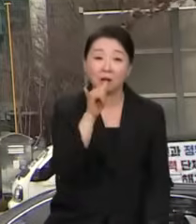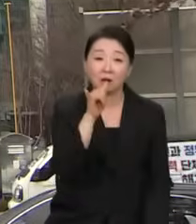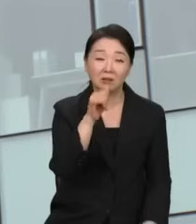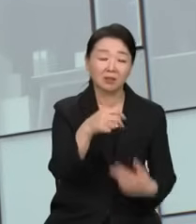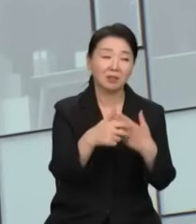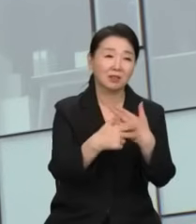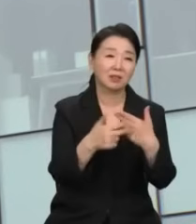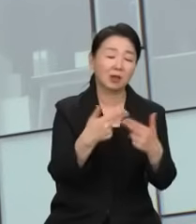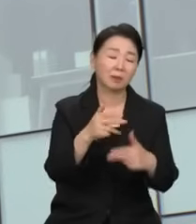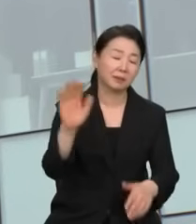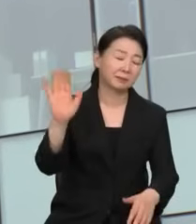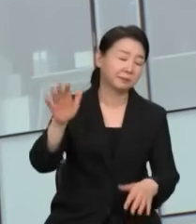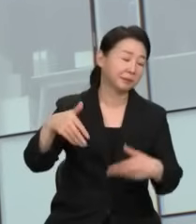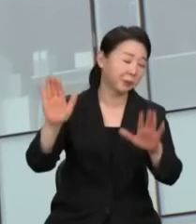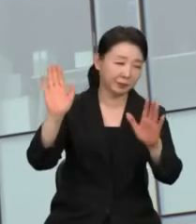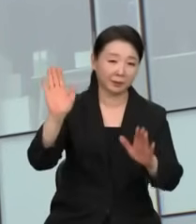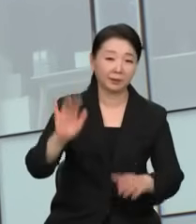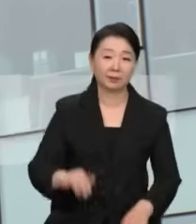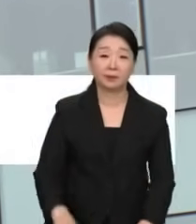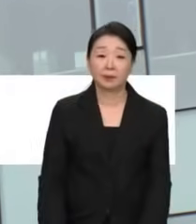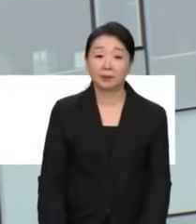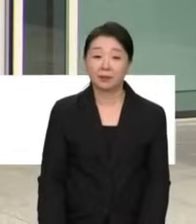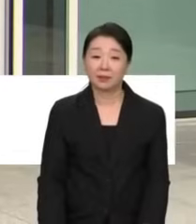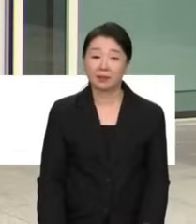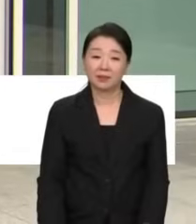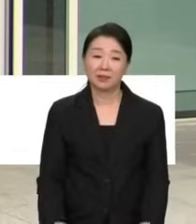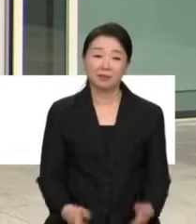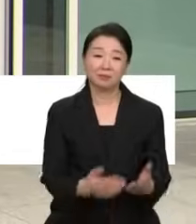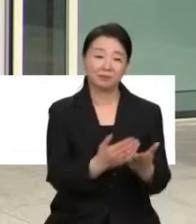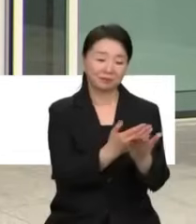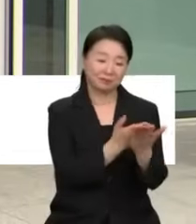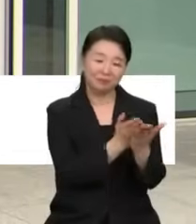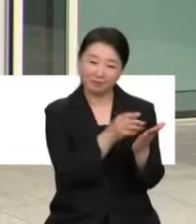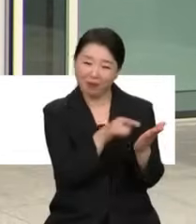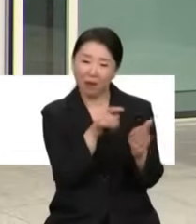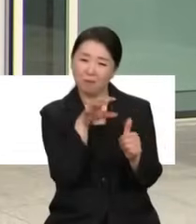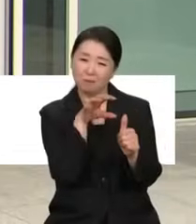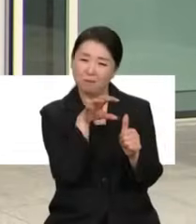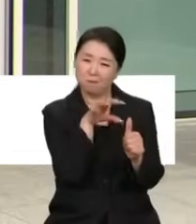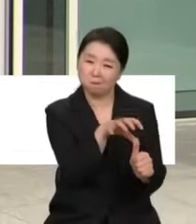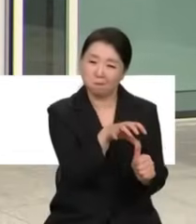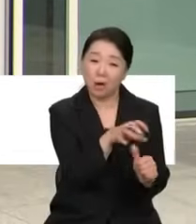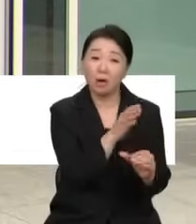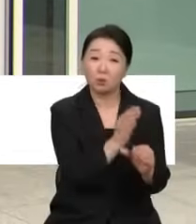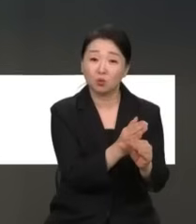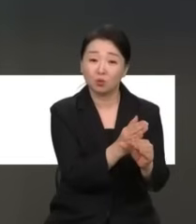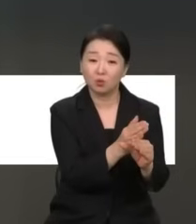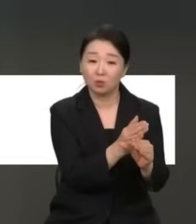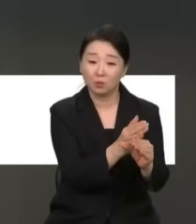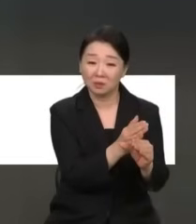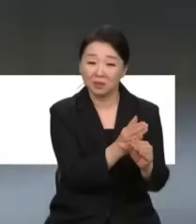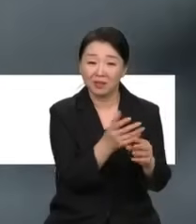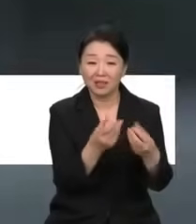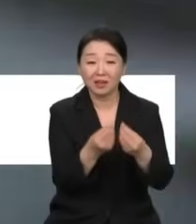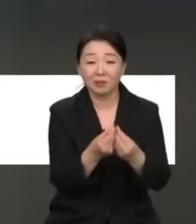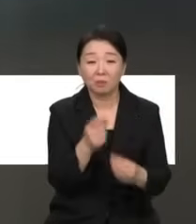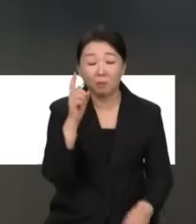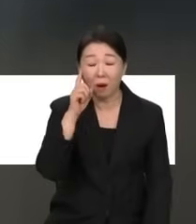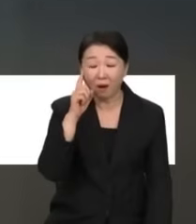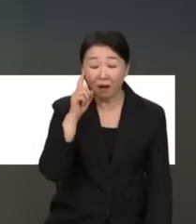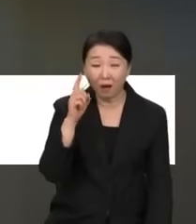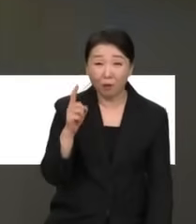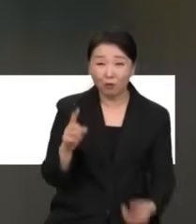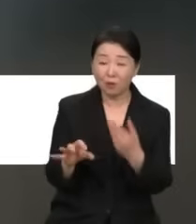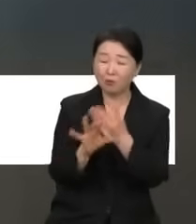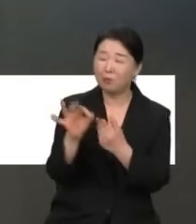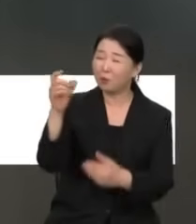하지 않겠다고 했습니다. 지금 나오고 있는 여러 가지 압박 이런 수단에 대해서 예를 들어서 뭐 불법 리베이트 저희가 따로